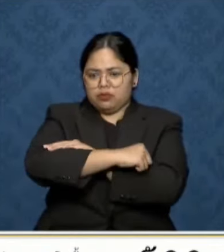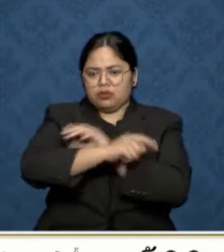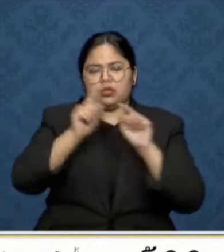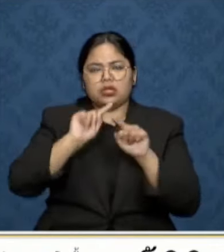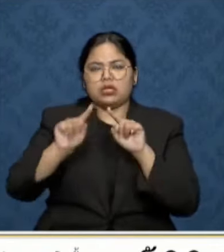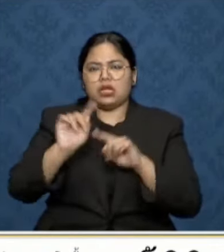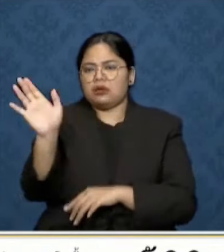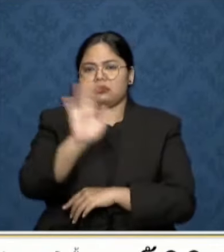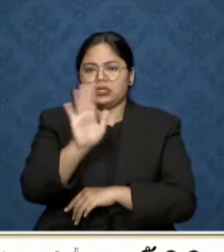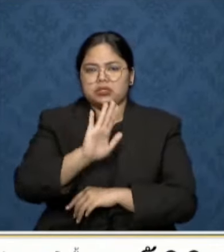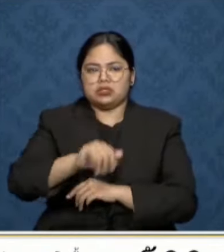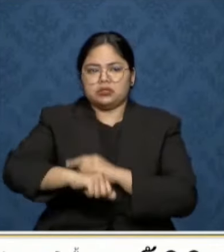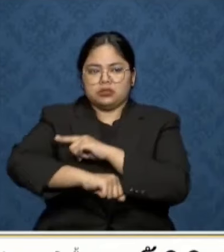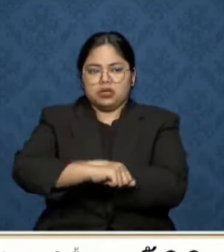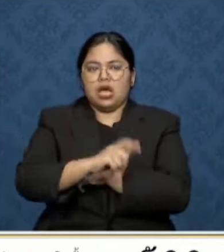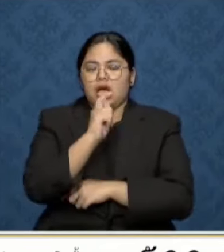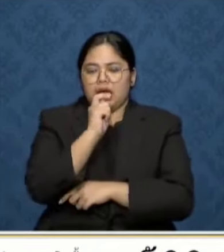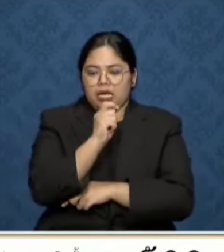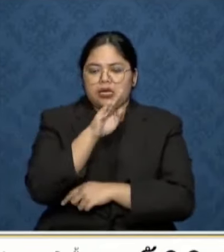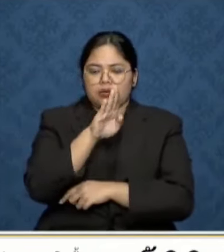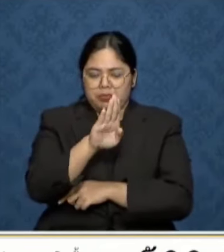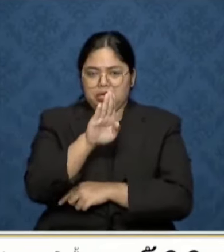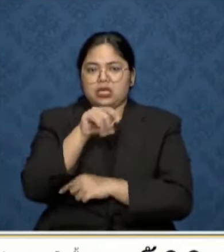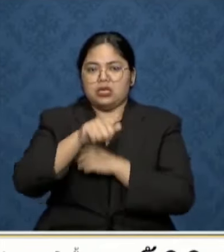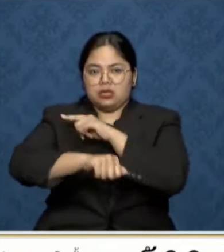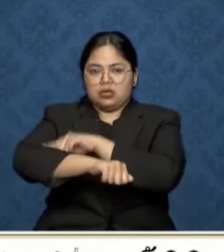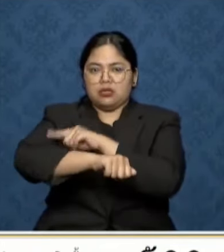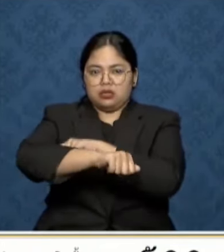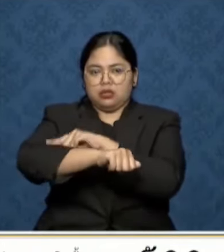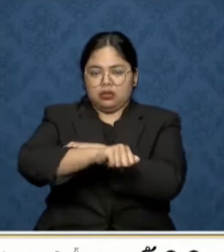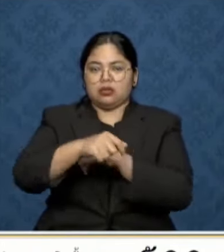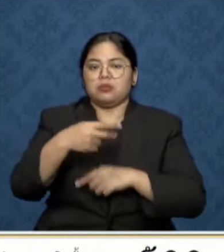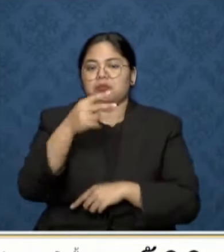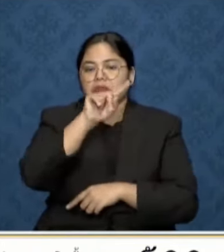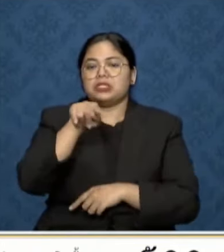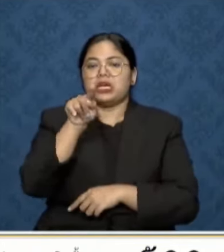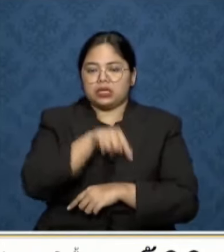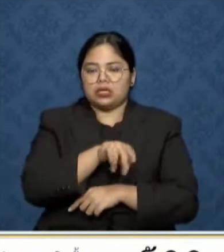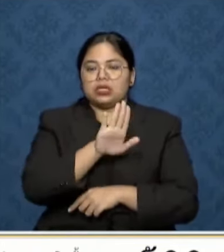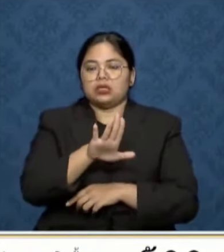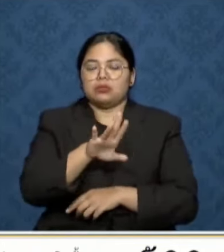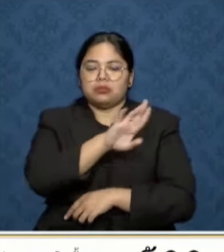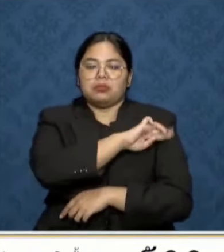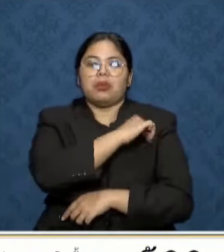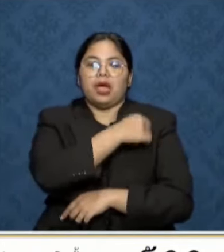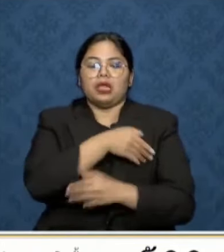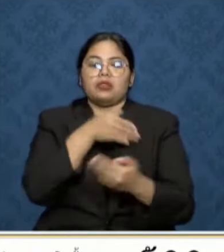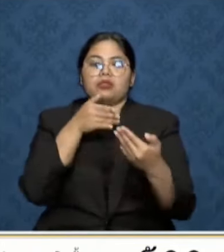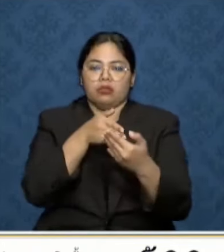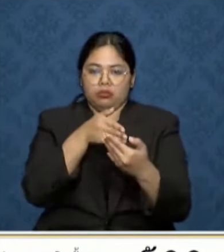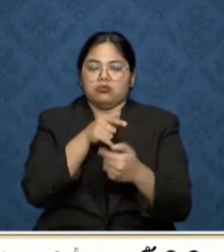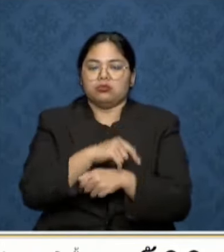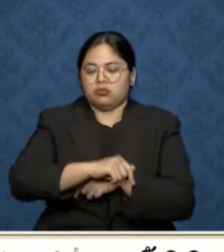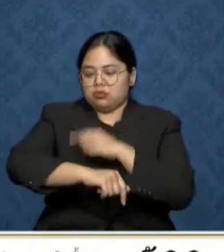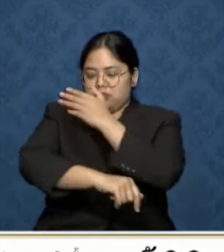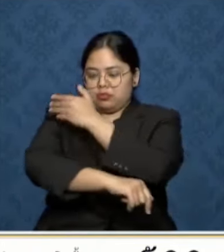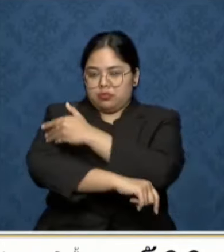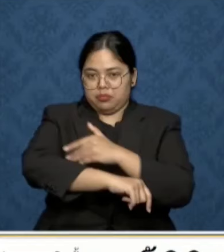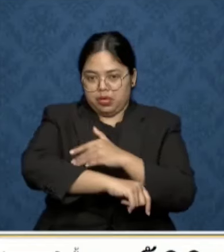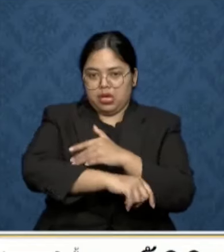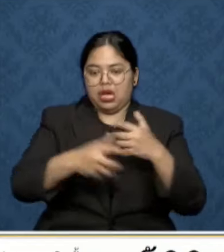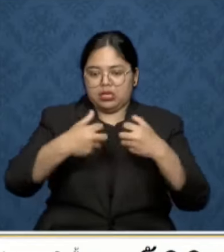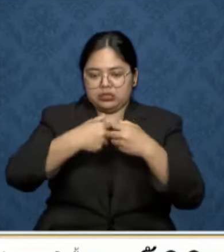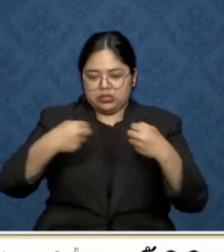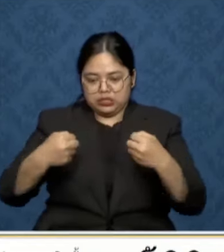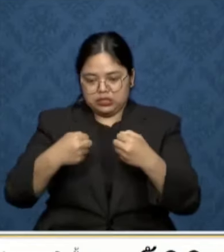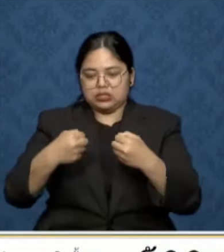ไม่ใช่ครัที่เห็นนคือ ABDuction Support หอวา Shoulder Abduction Supportซึค่อนข้จำเพาะกบการผาตัดไลก็มีเส้นเอปลอยยชิ